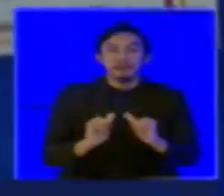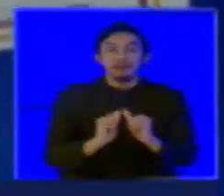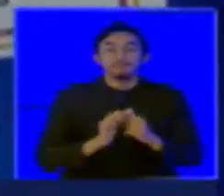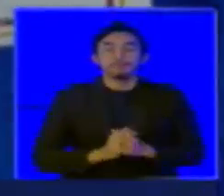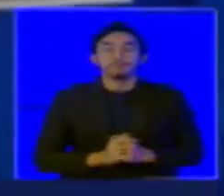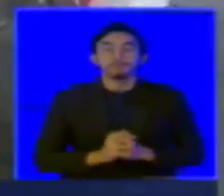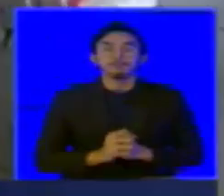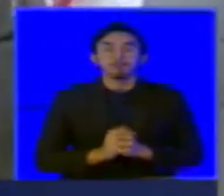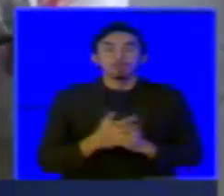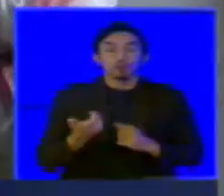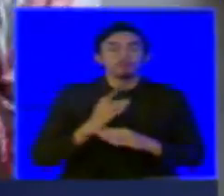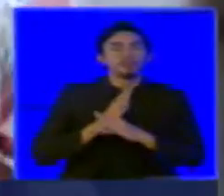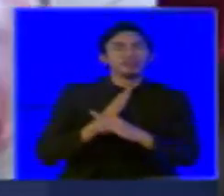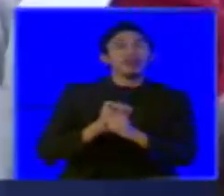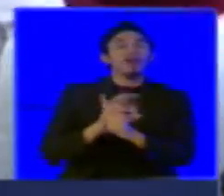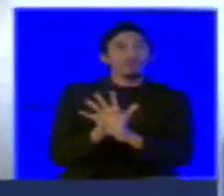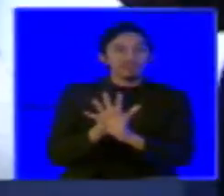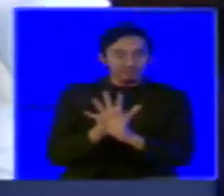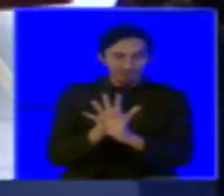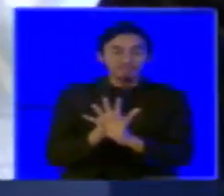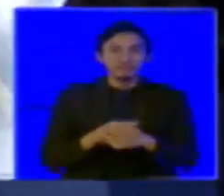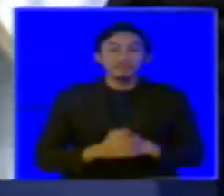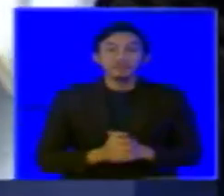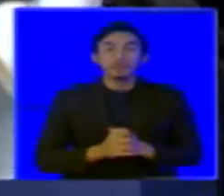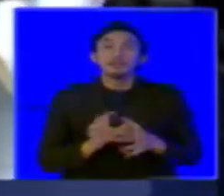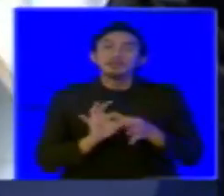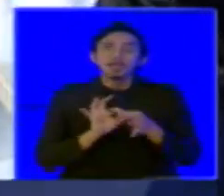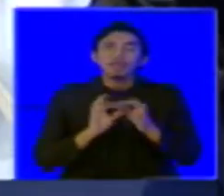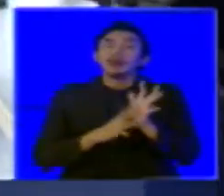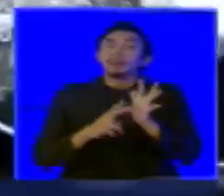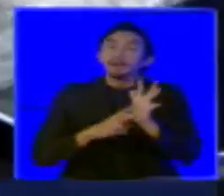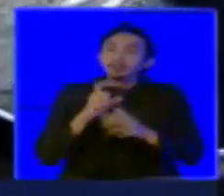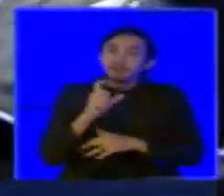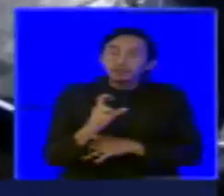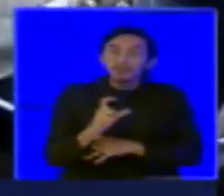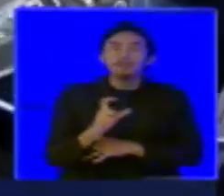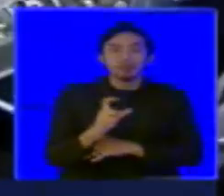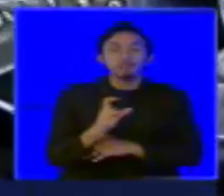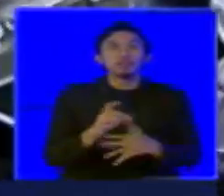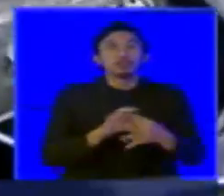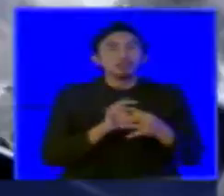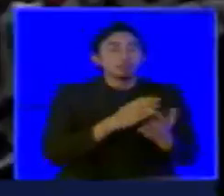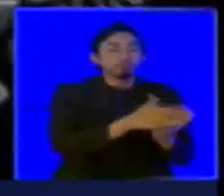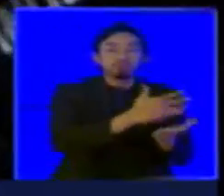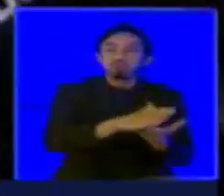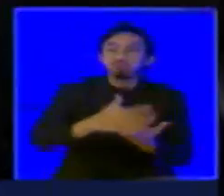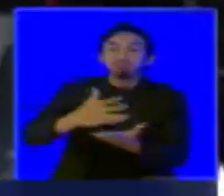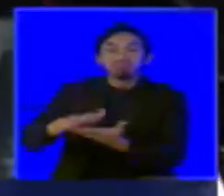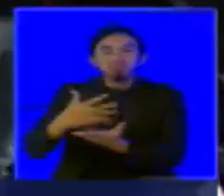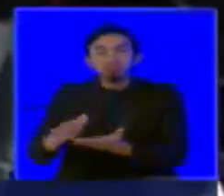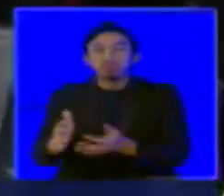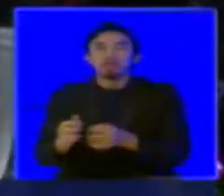melawan COVID-19. Kita bekerja sama dengan MNC Peduli, kita menyerahkan ada hand sanitizer, alat